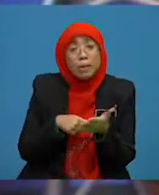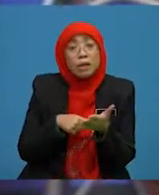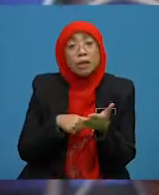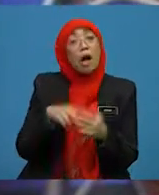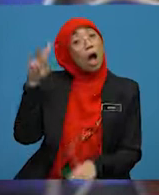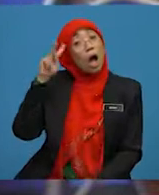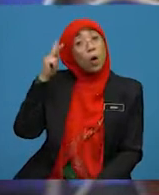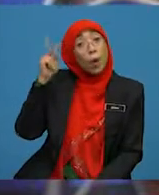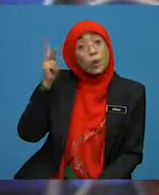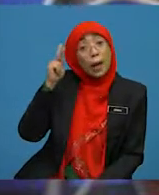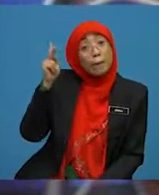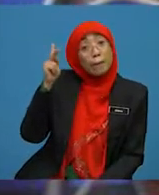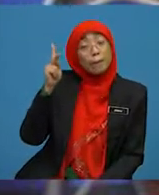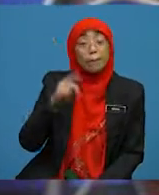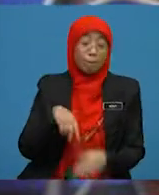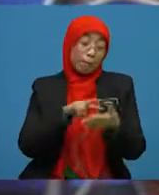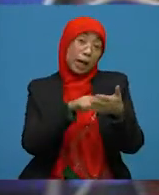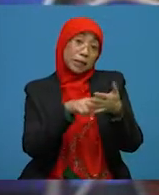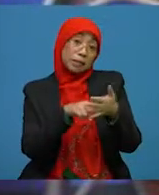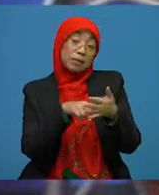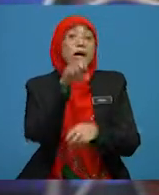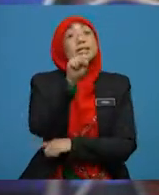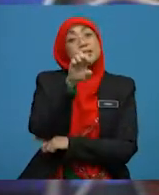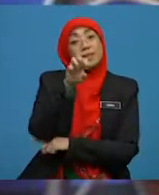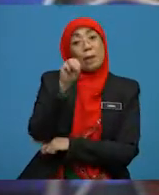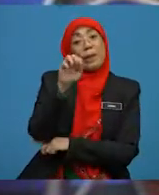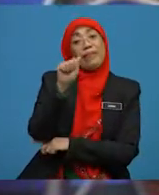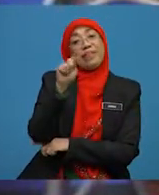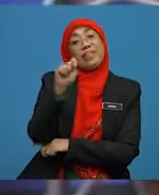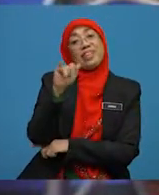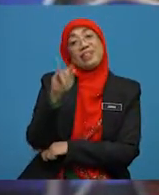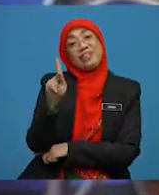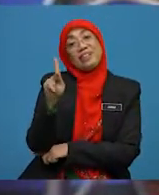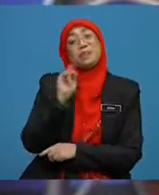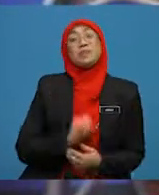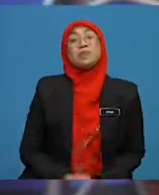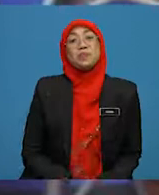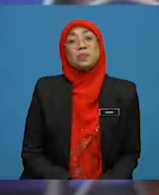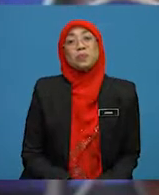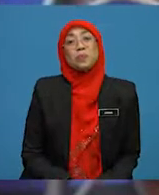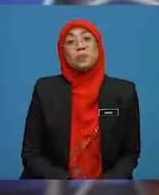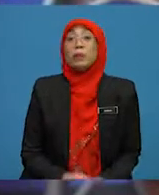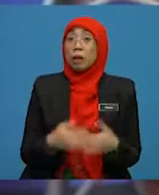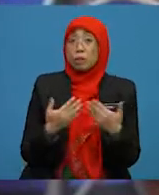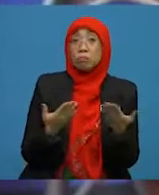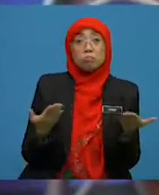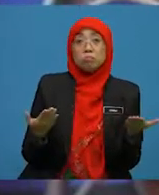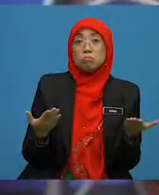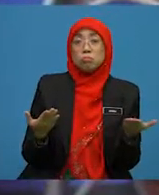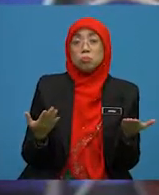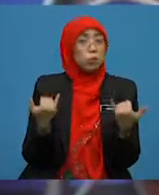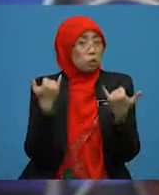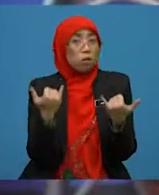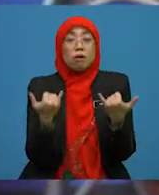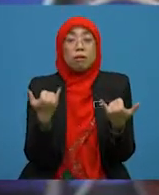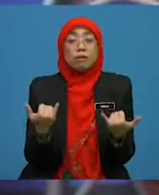konsep dan definisi semantik dengan lebih jelas. Para pelajar sekalian,